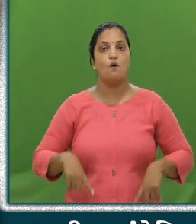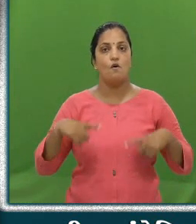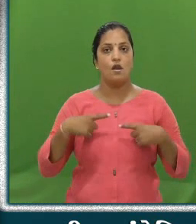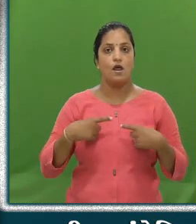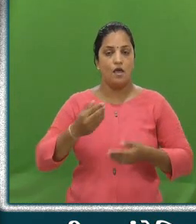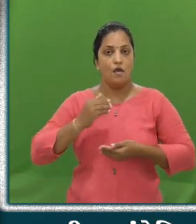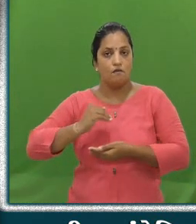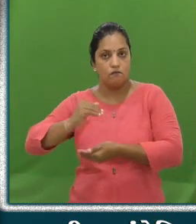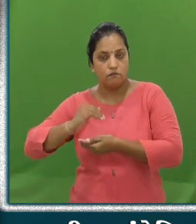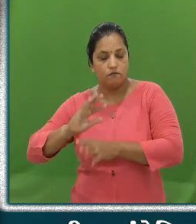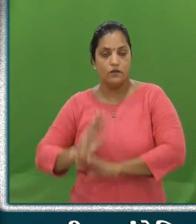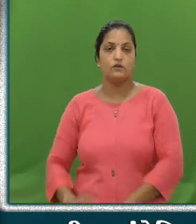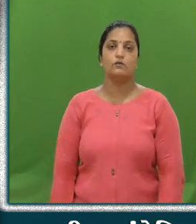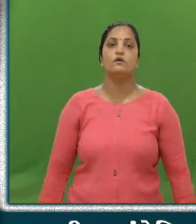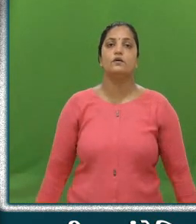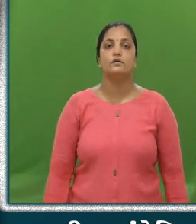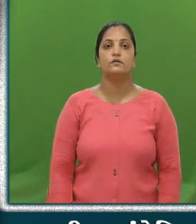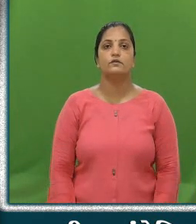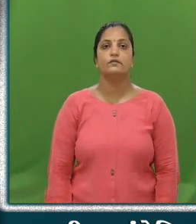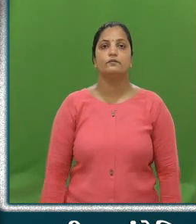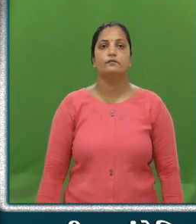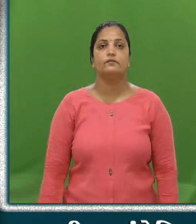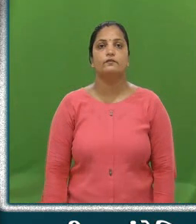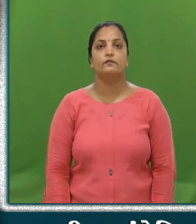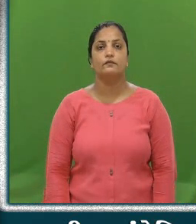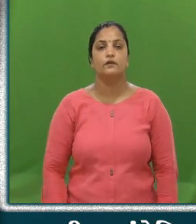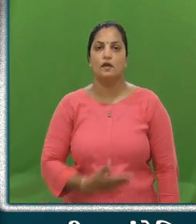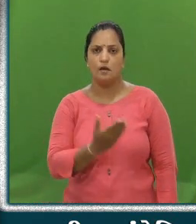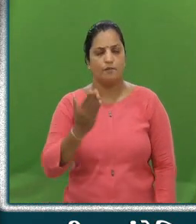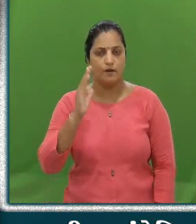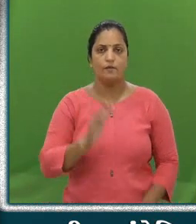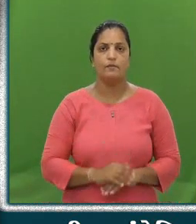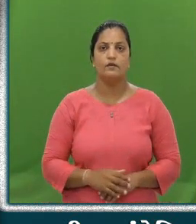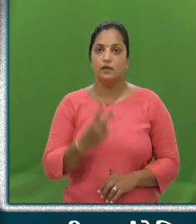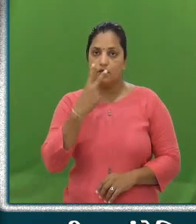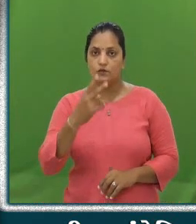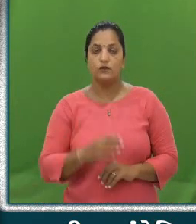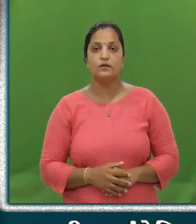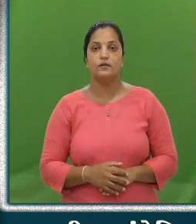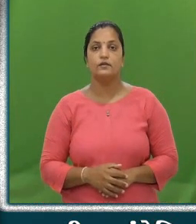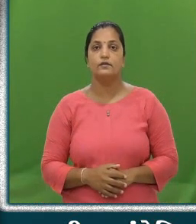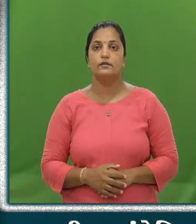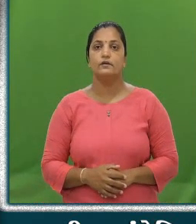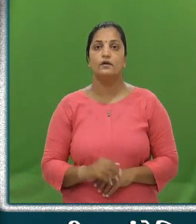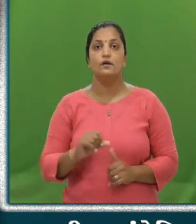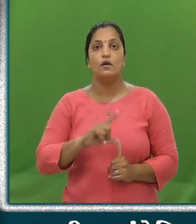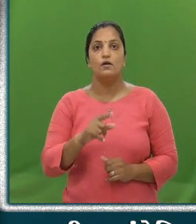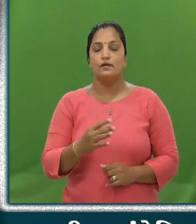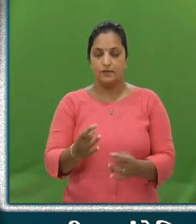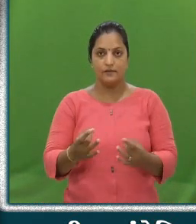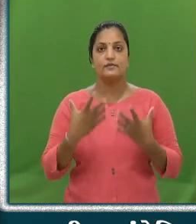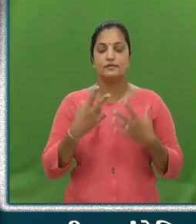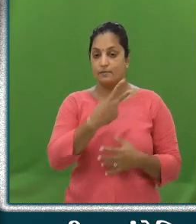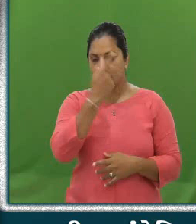નિર્માણ થતું હોય છે બરોબર આપણે બધા જોઈ રહેલા છીએ કે બધા કેવા છીએ, તો ટનાટન